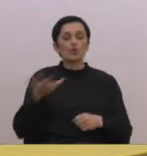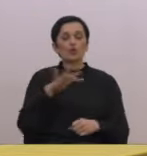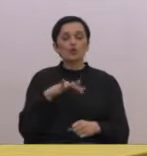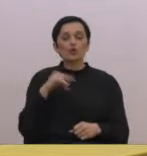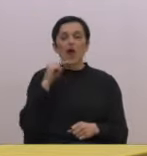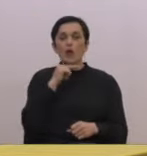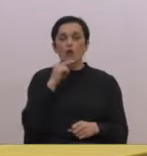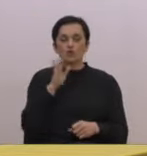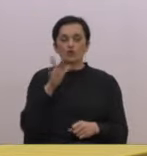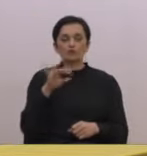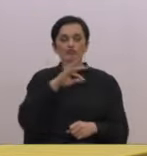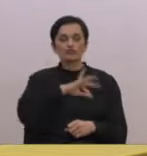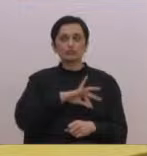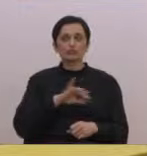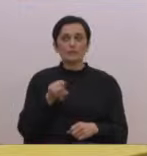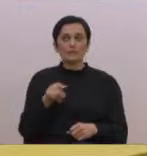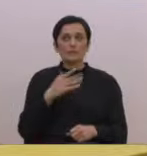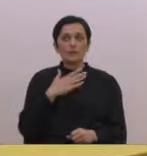contributori. Chuen,